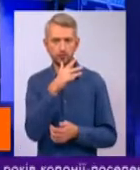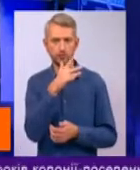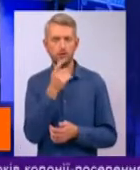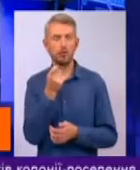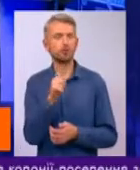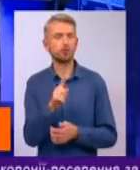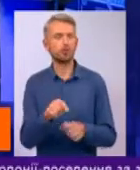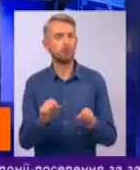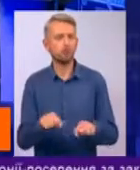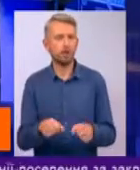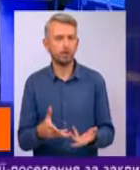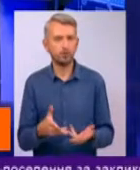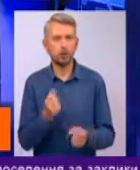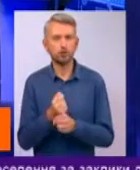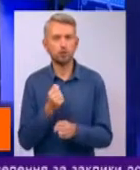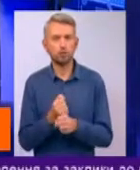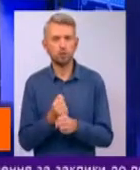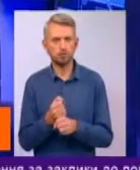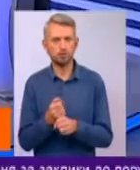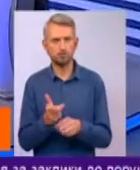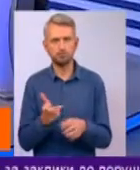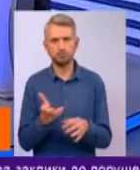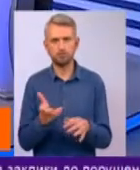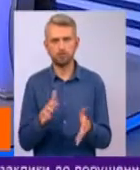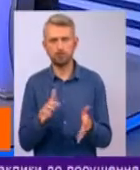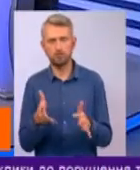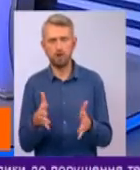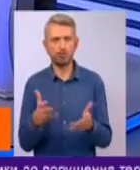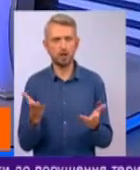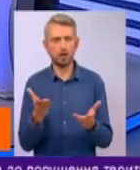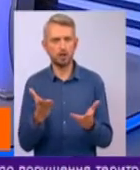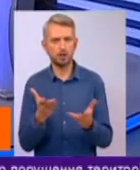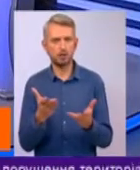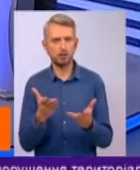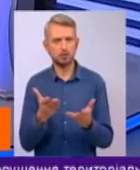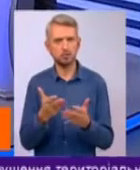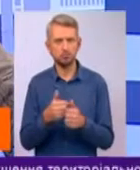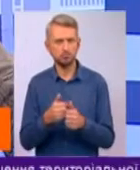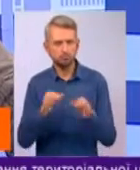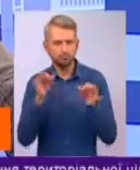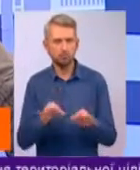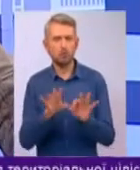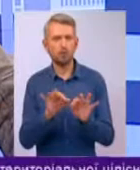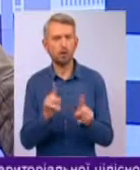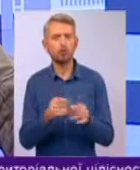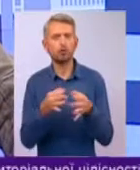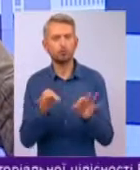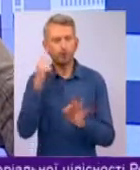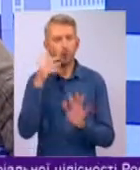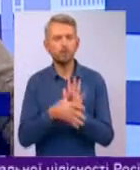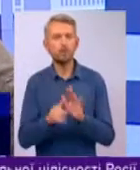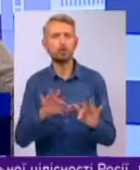жодної можливості зробити менше-більше якісь трендовий коментар, який дозволив би зрозуміти, що сталося в